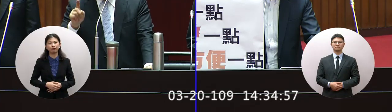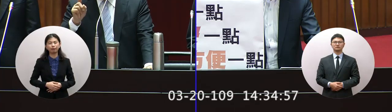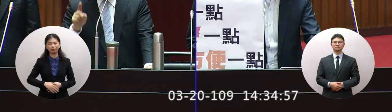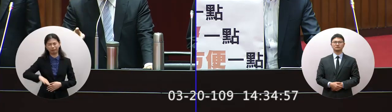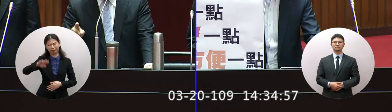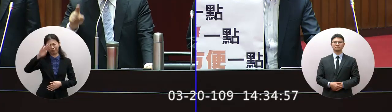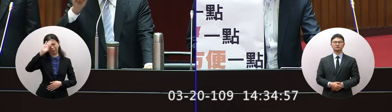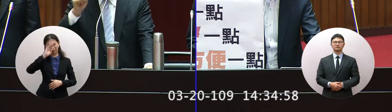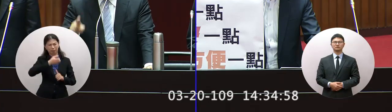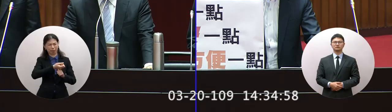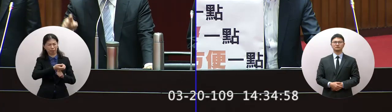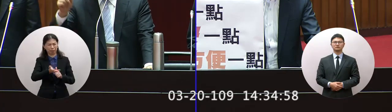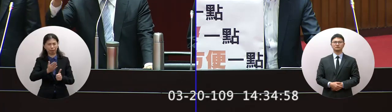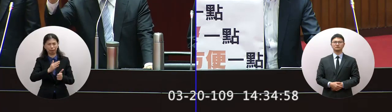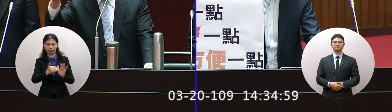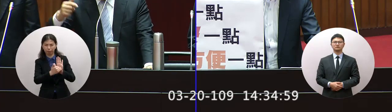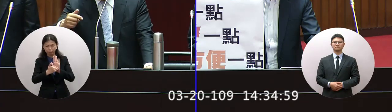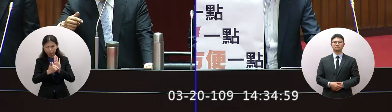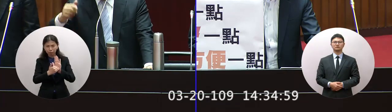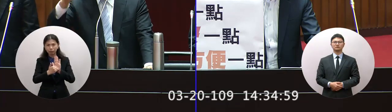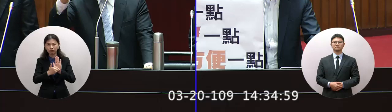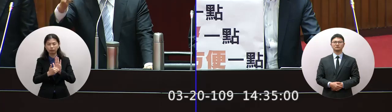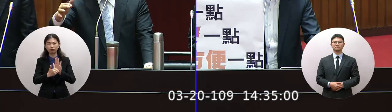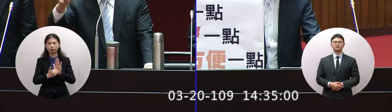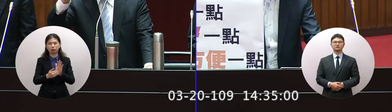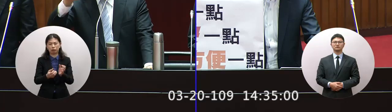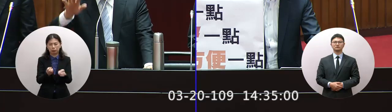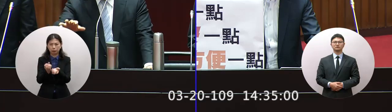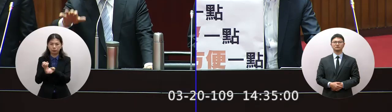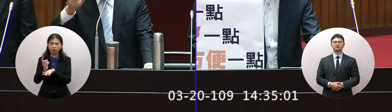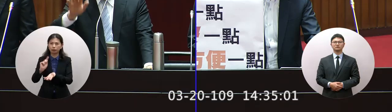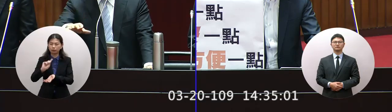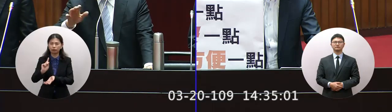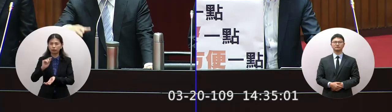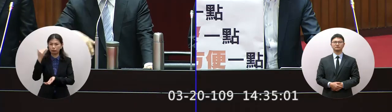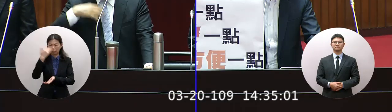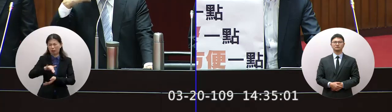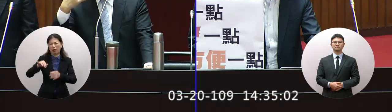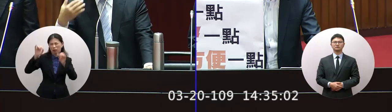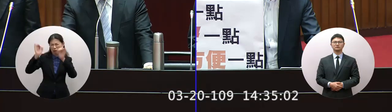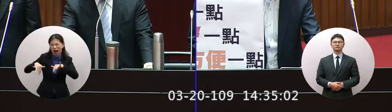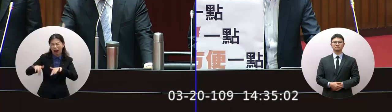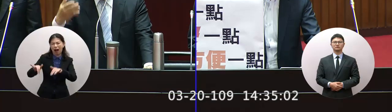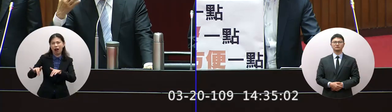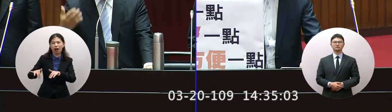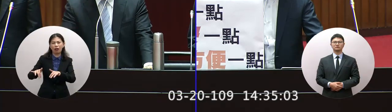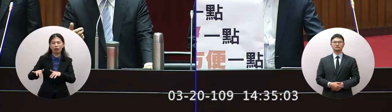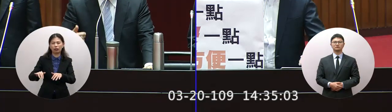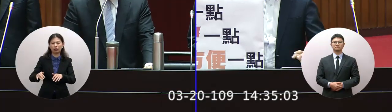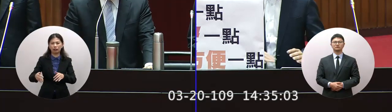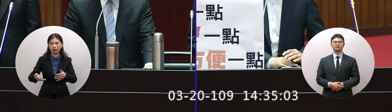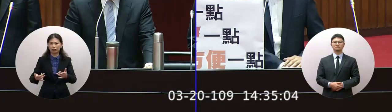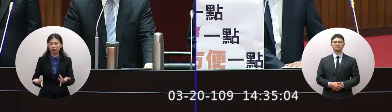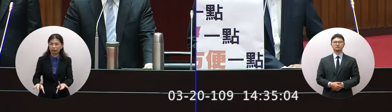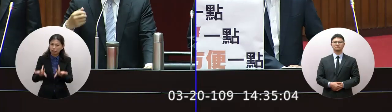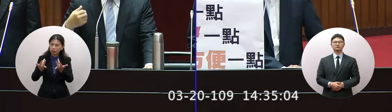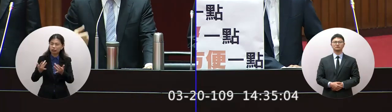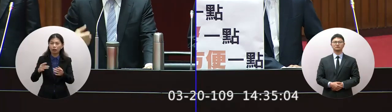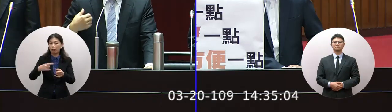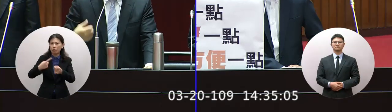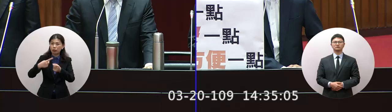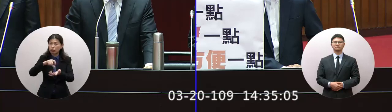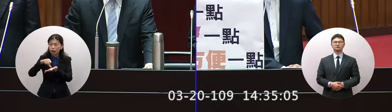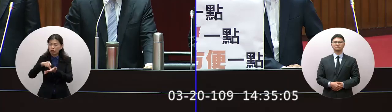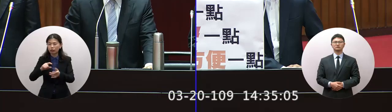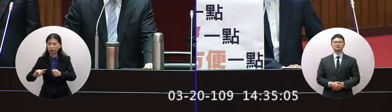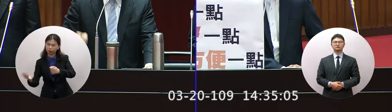疫情需要，或者是灾害，像突然暴雨怎样，要抢收抢割，